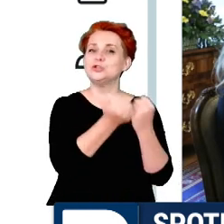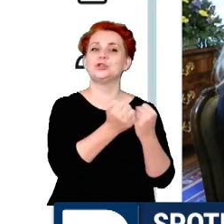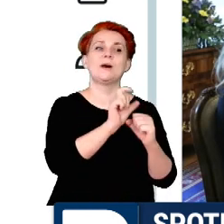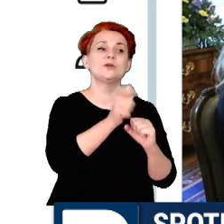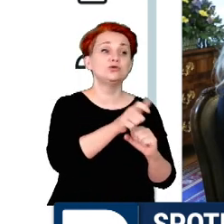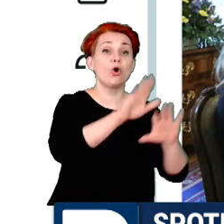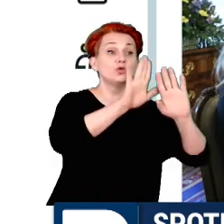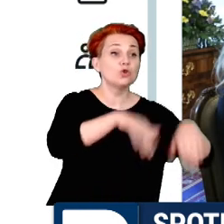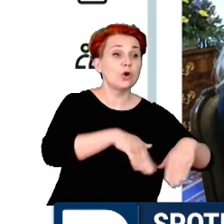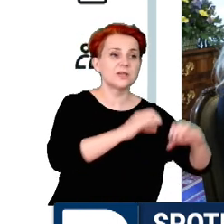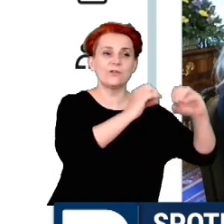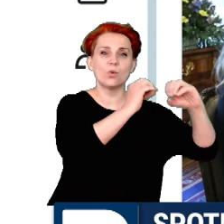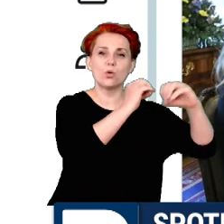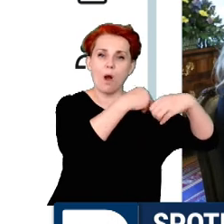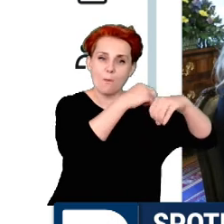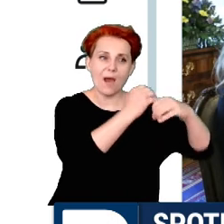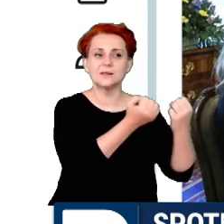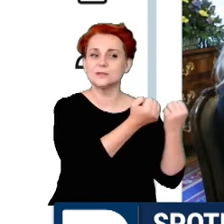Kopernika. No i tak też